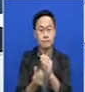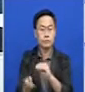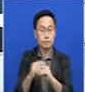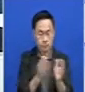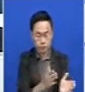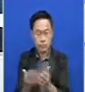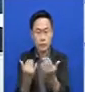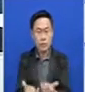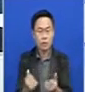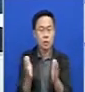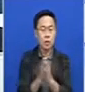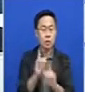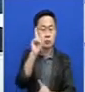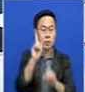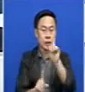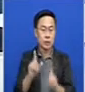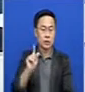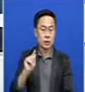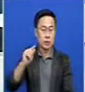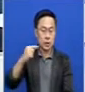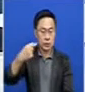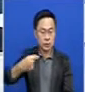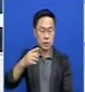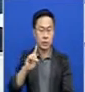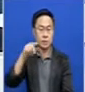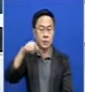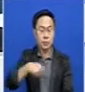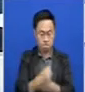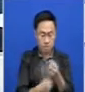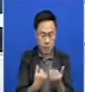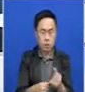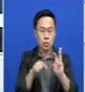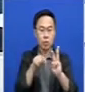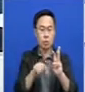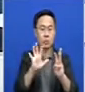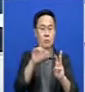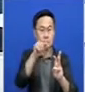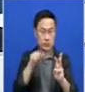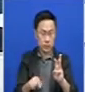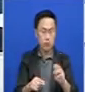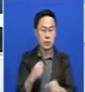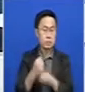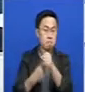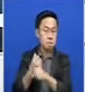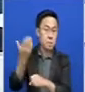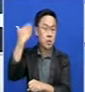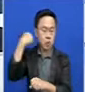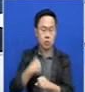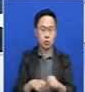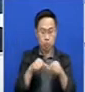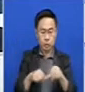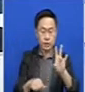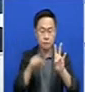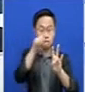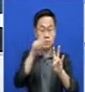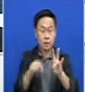งมีการปรับลดคาดการณ์ตัวเลข GDP ปีนี้ลงมานะครับเหลือเพียงแค่ 6.5-7% เท่านั้นนะครับจากปีก่อนที่ขยายตัว